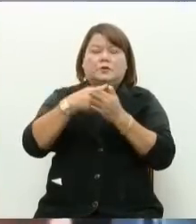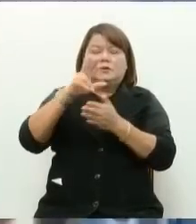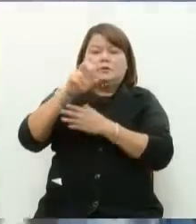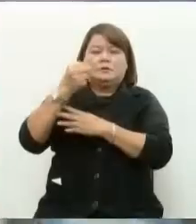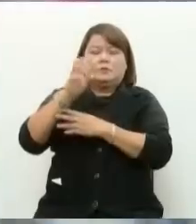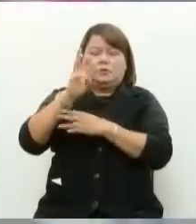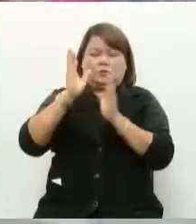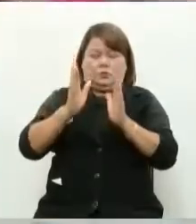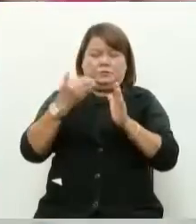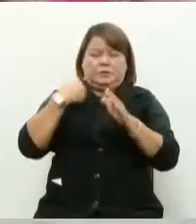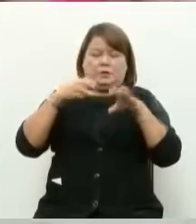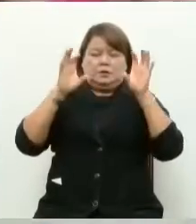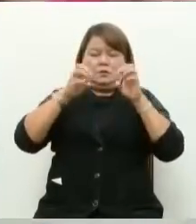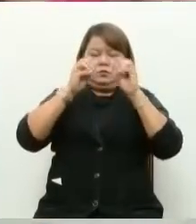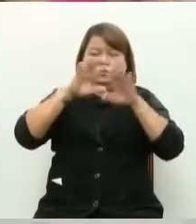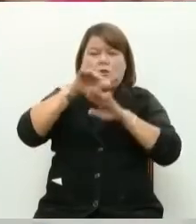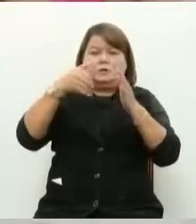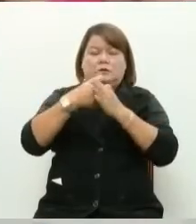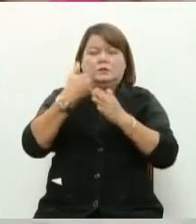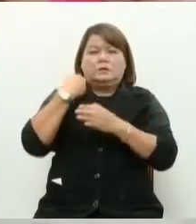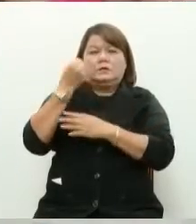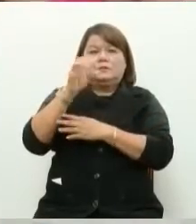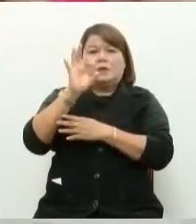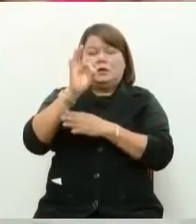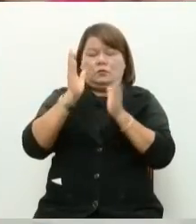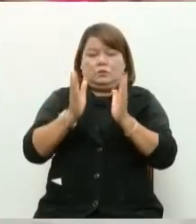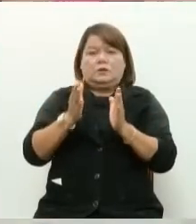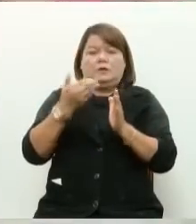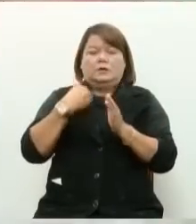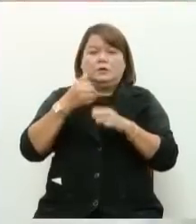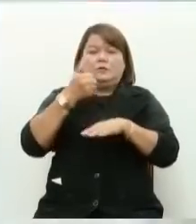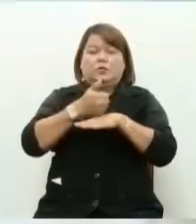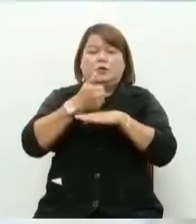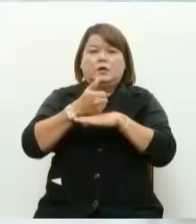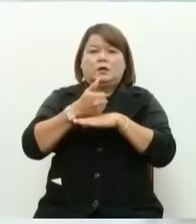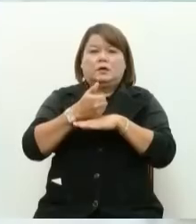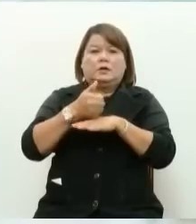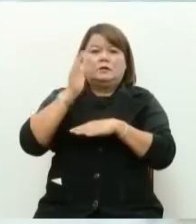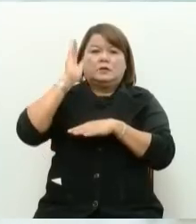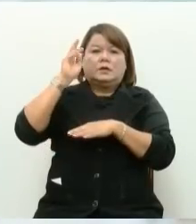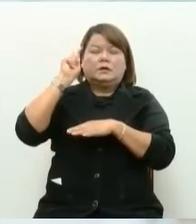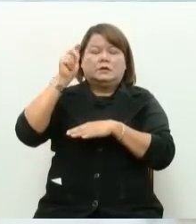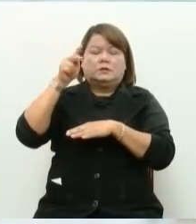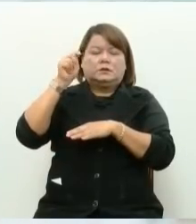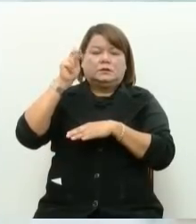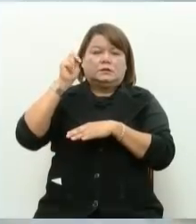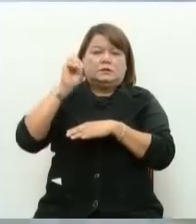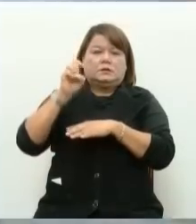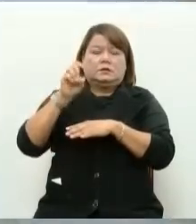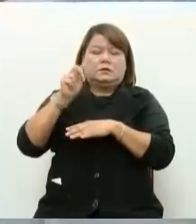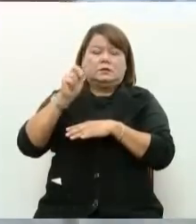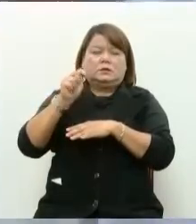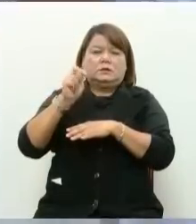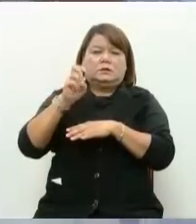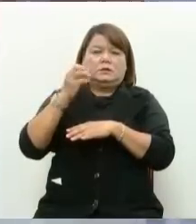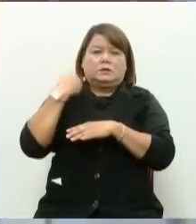ราชการครูและบุคลากรทางการศึกษาจำนวน19คนบริหารโดยนายนิติกองคูณผู้อำนวยการโรงเรียน